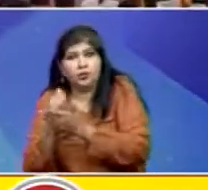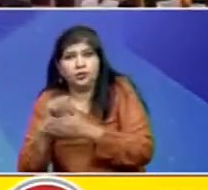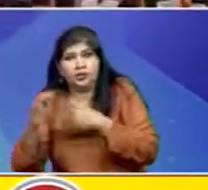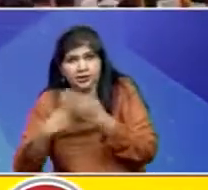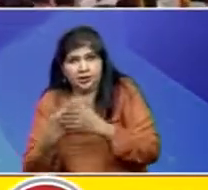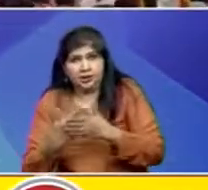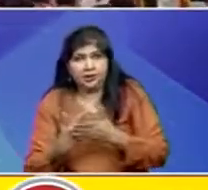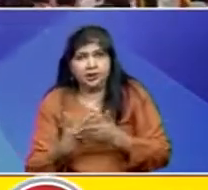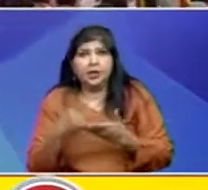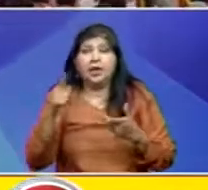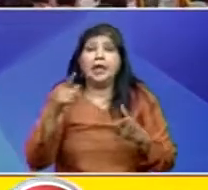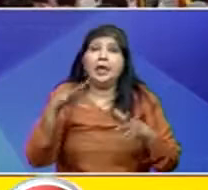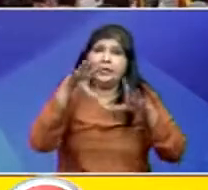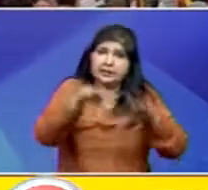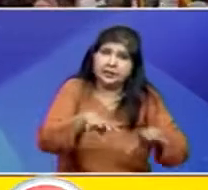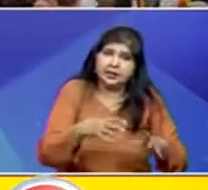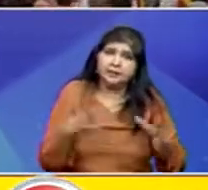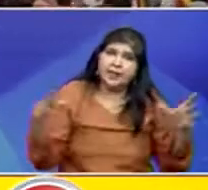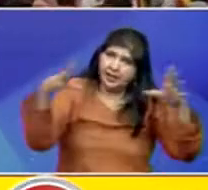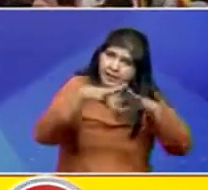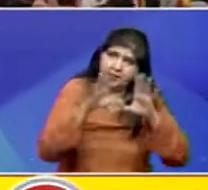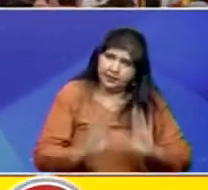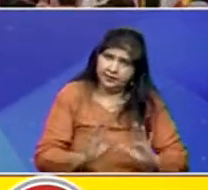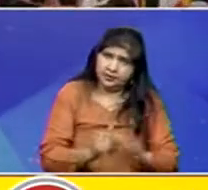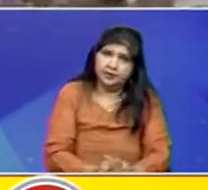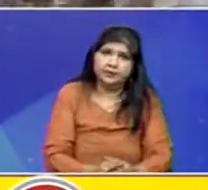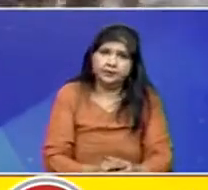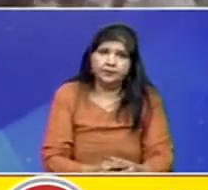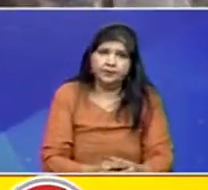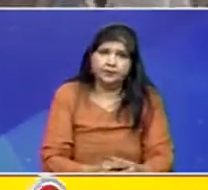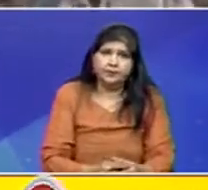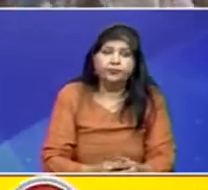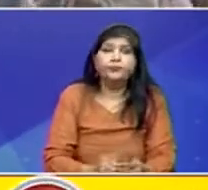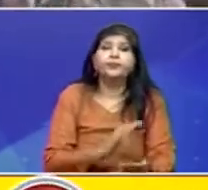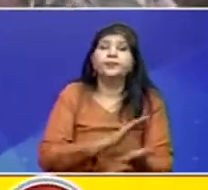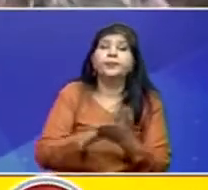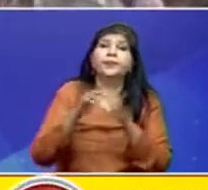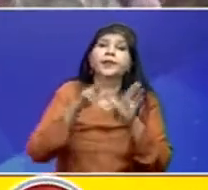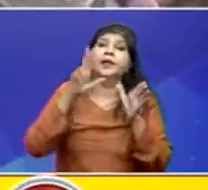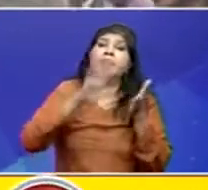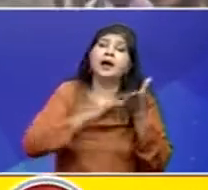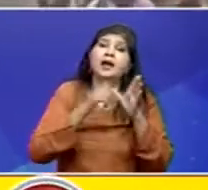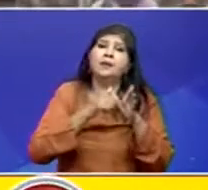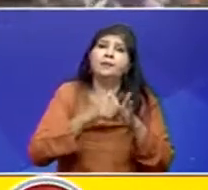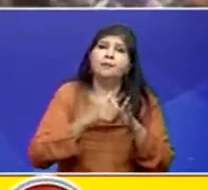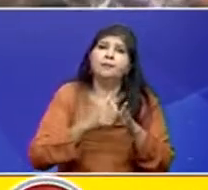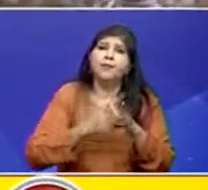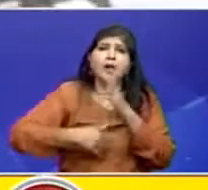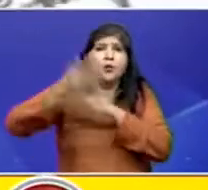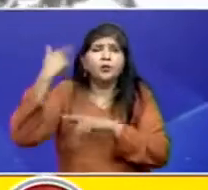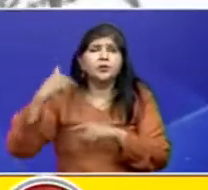एक जगह पर एकत्रित होते हैं हलमा परंपरा से मिले सुझाओं की